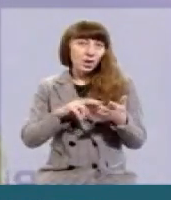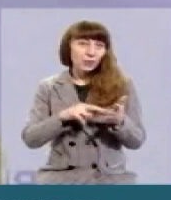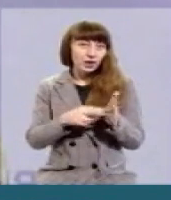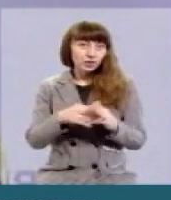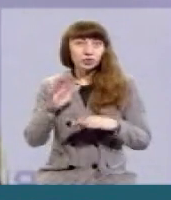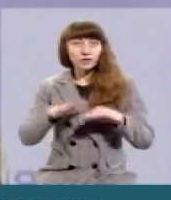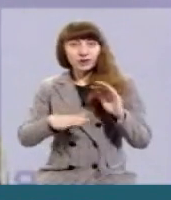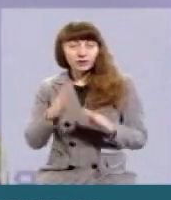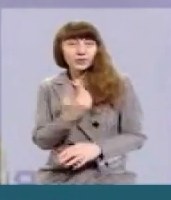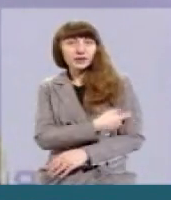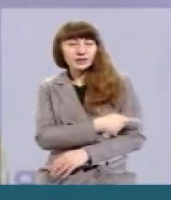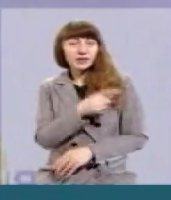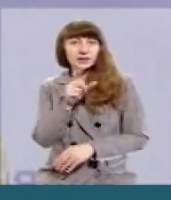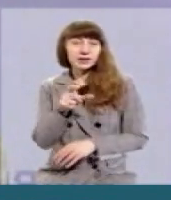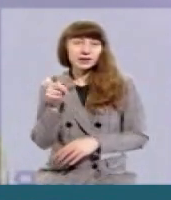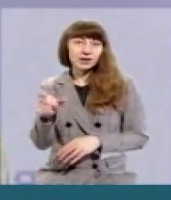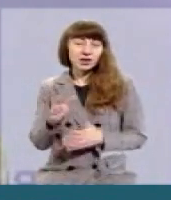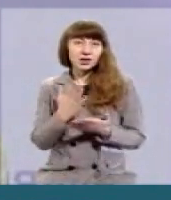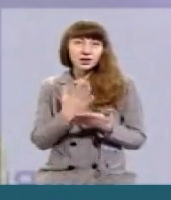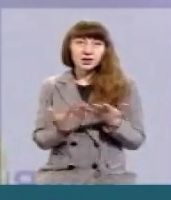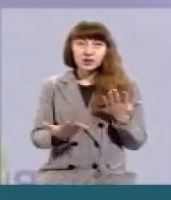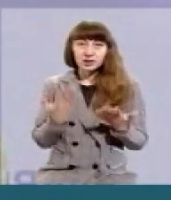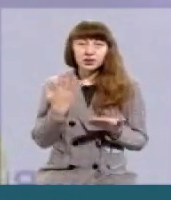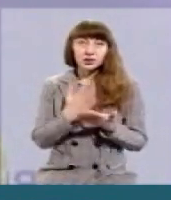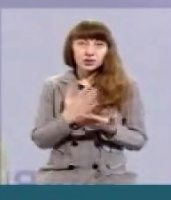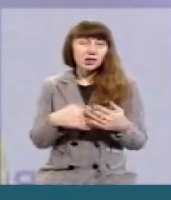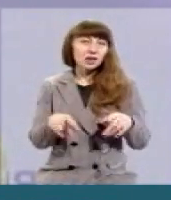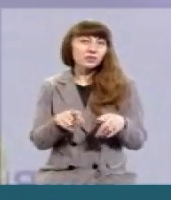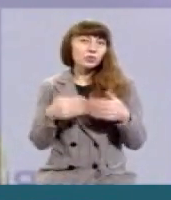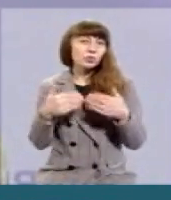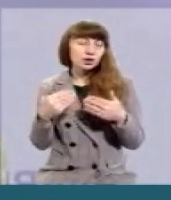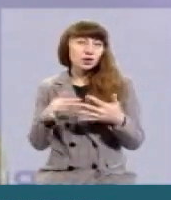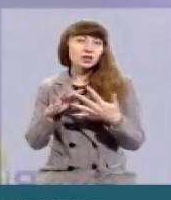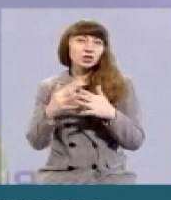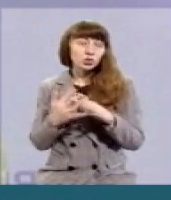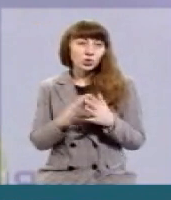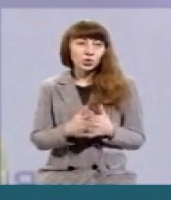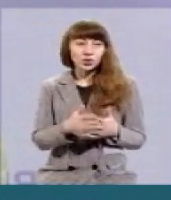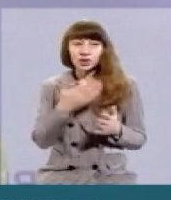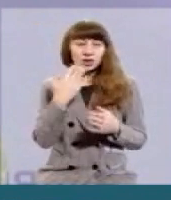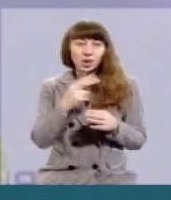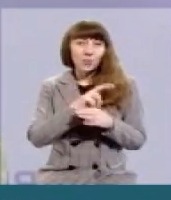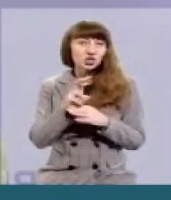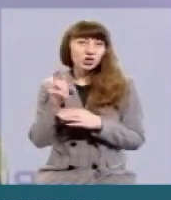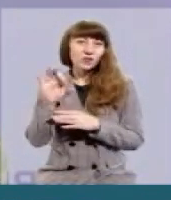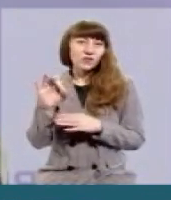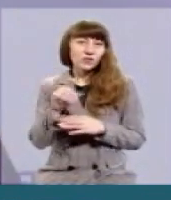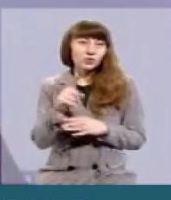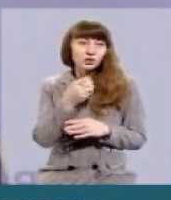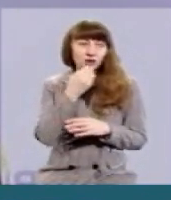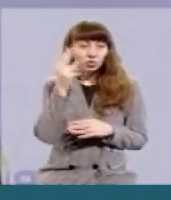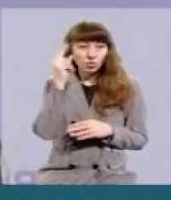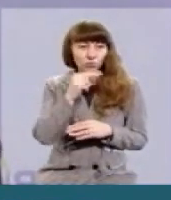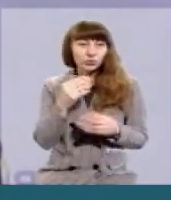медицинских кадров. Если есть выпускники, которые обучаются в тех же селах, но при каких-либо обстоятельствах не пошли в высшие учебные заведения, хорошо